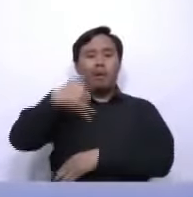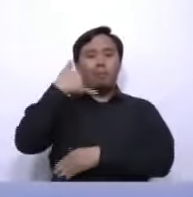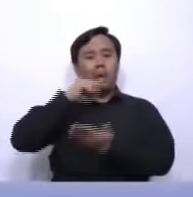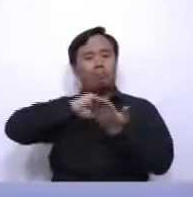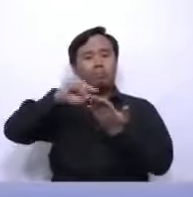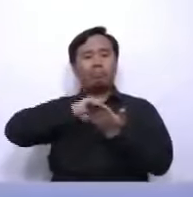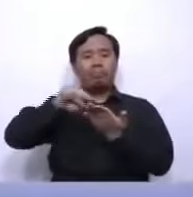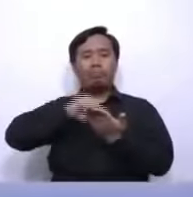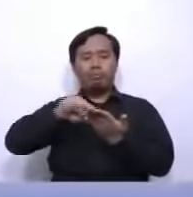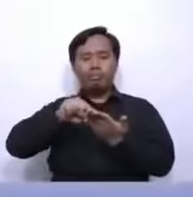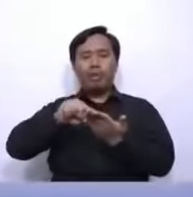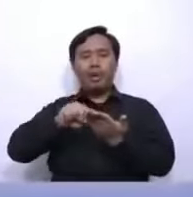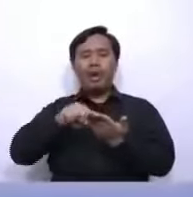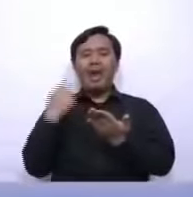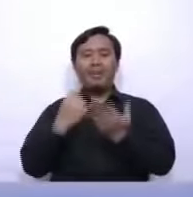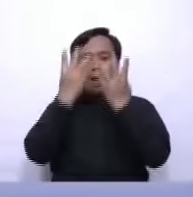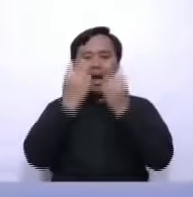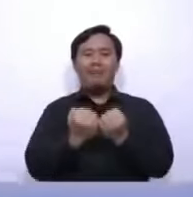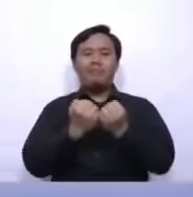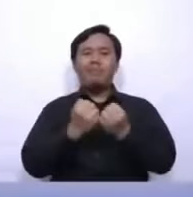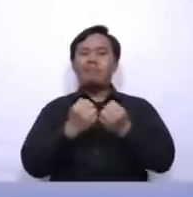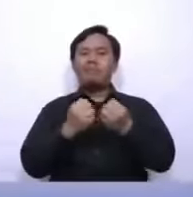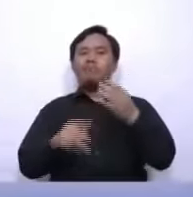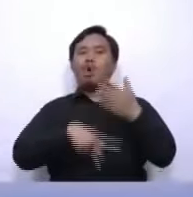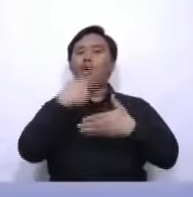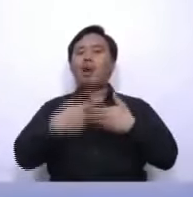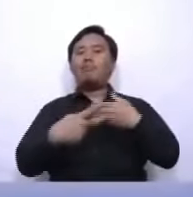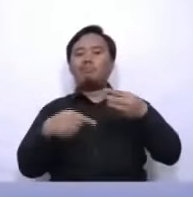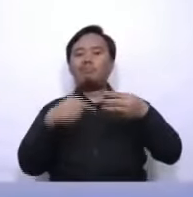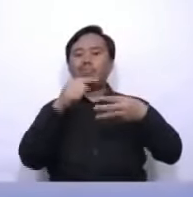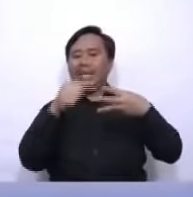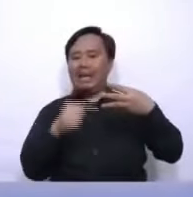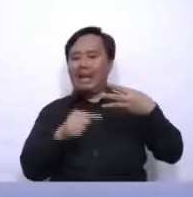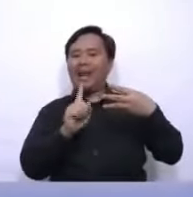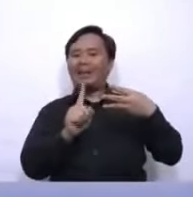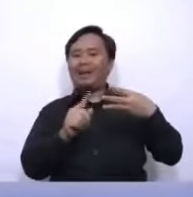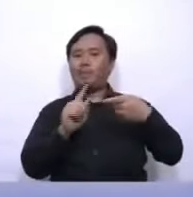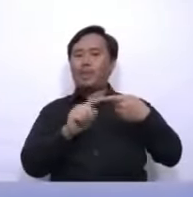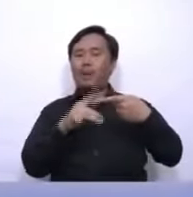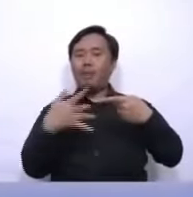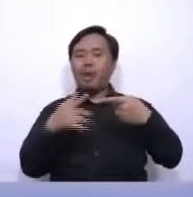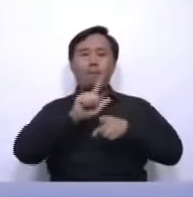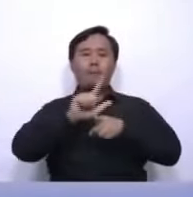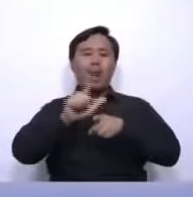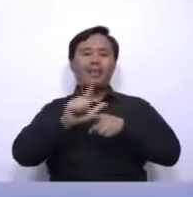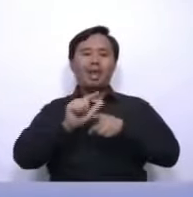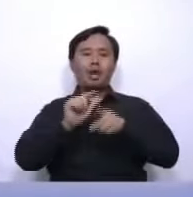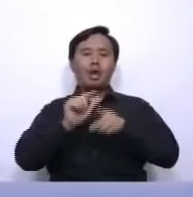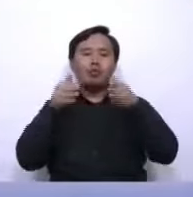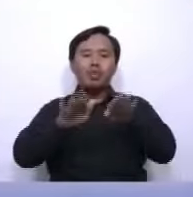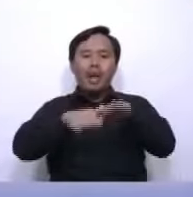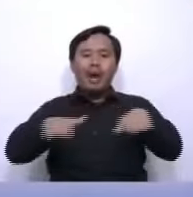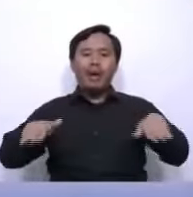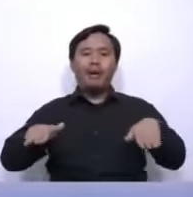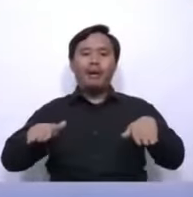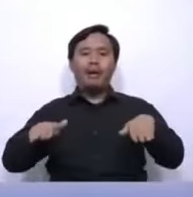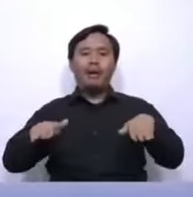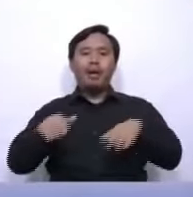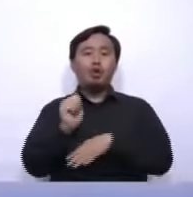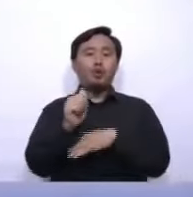oleh karena itu kami berharap akan 3 program yang kami akan lakukan. Pertama adalah melakukan pelatihan kepada anak-anak sehingga